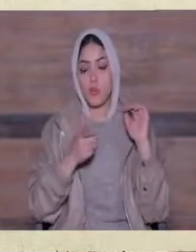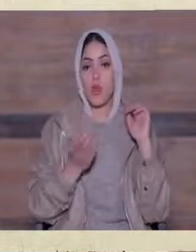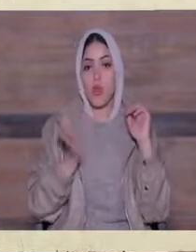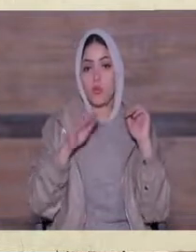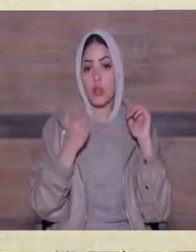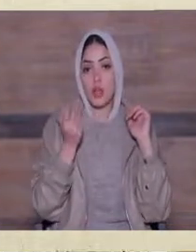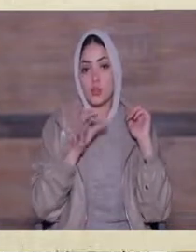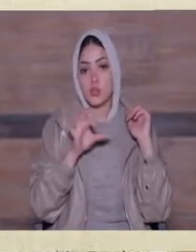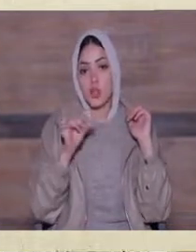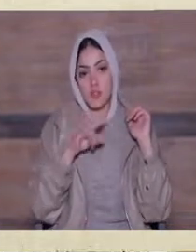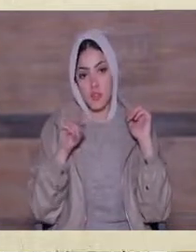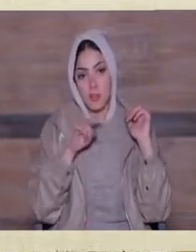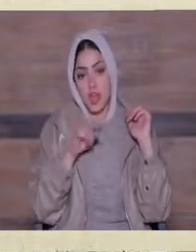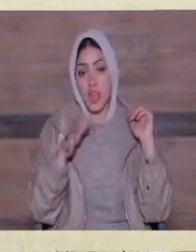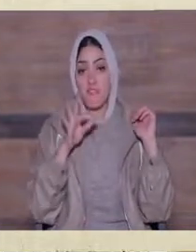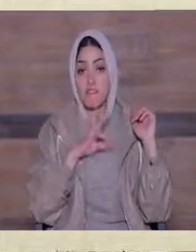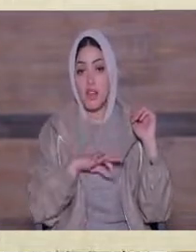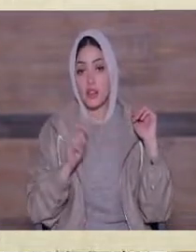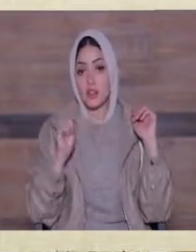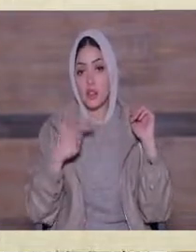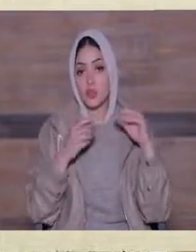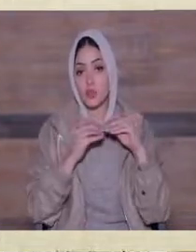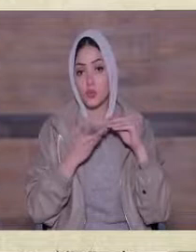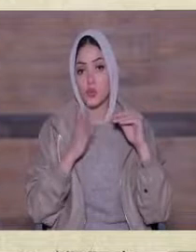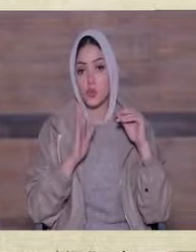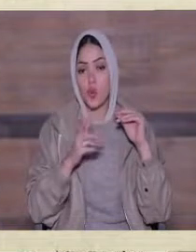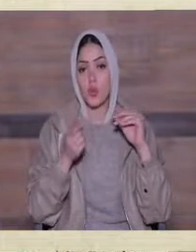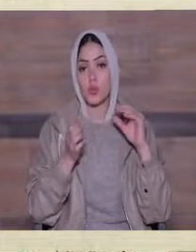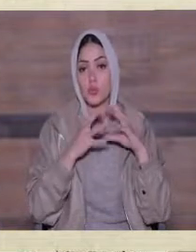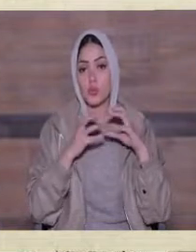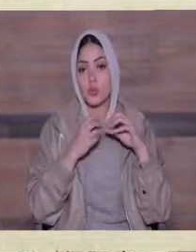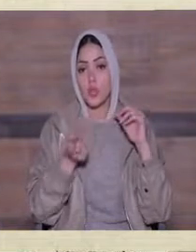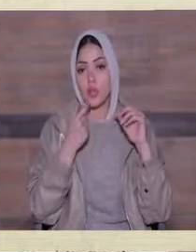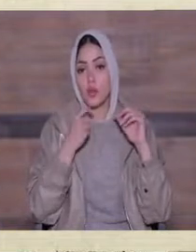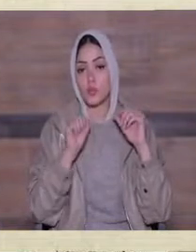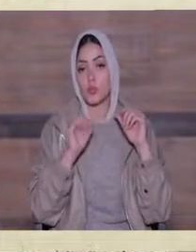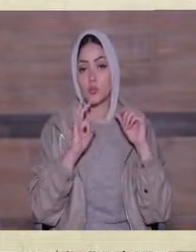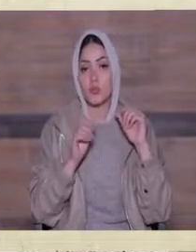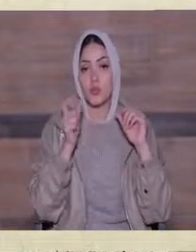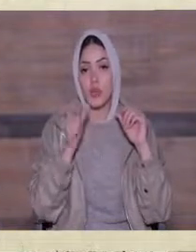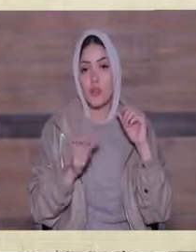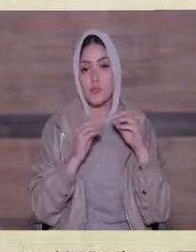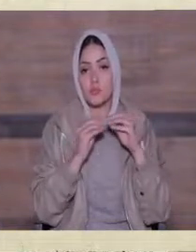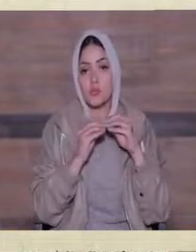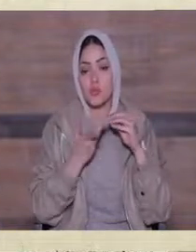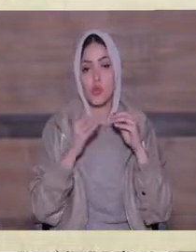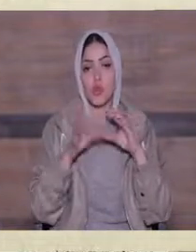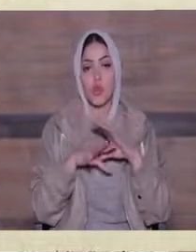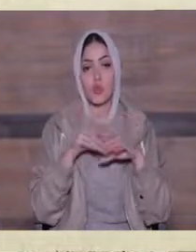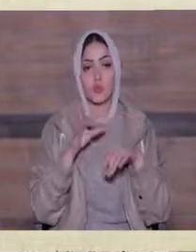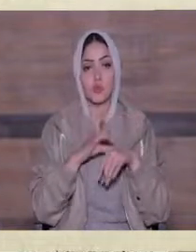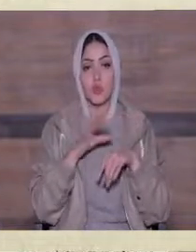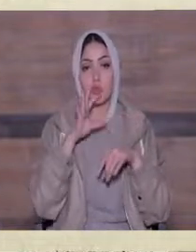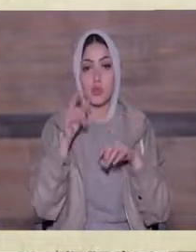95%. الفايدة التانية وهي ان نوعية العلاج نفسه بيختلف. يعني مثلا في حالة